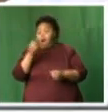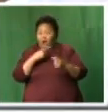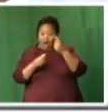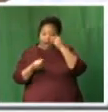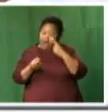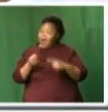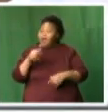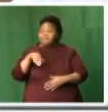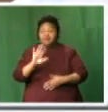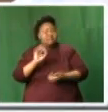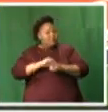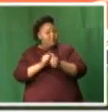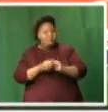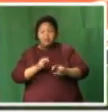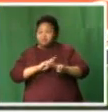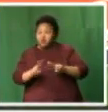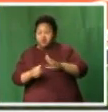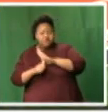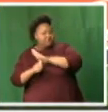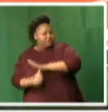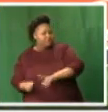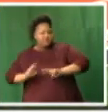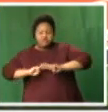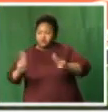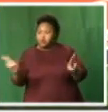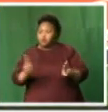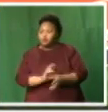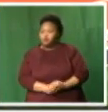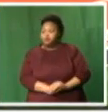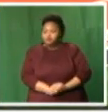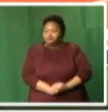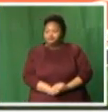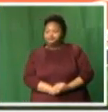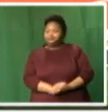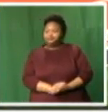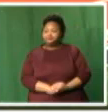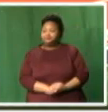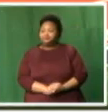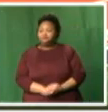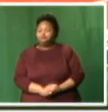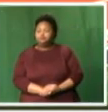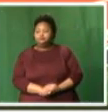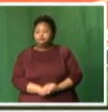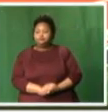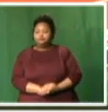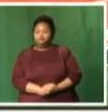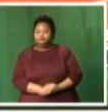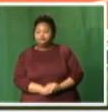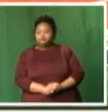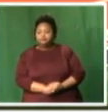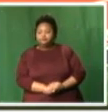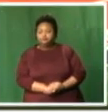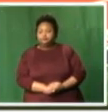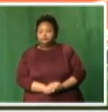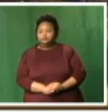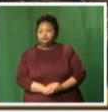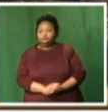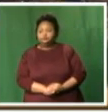ngaphandle kwekubandlululeka. Tindzabeni te-Eswatini TV kubika samukeliswe khoza nginasikhumbuzo Dlamini